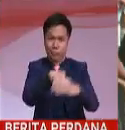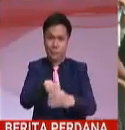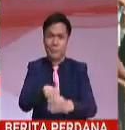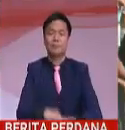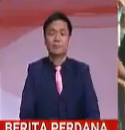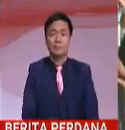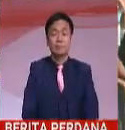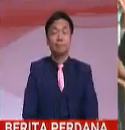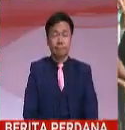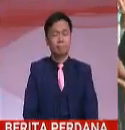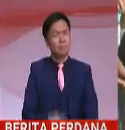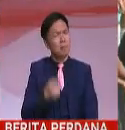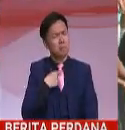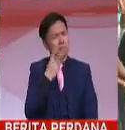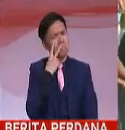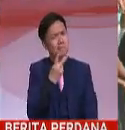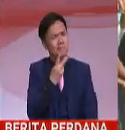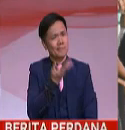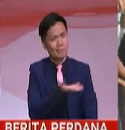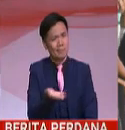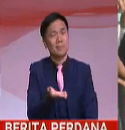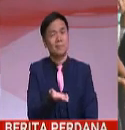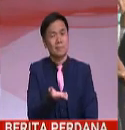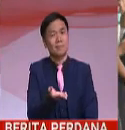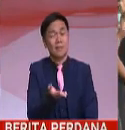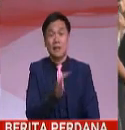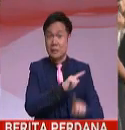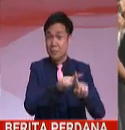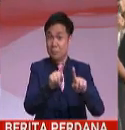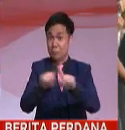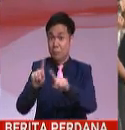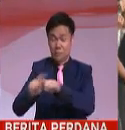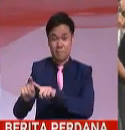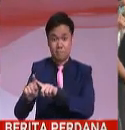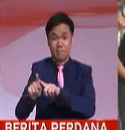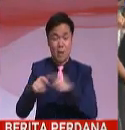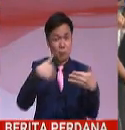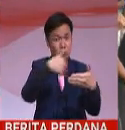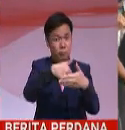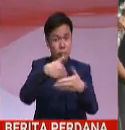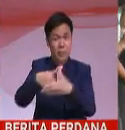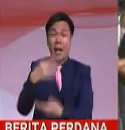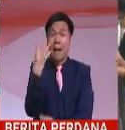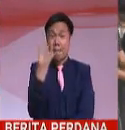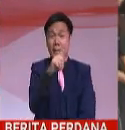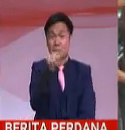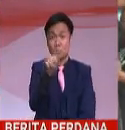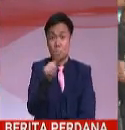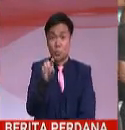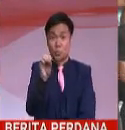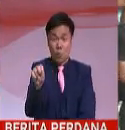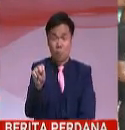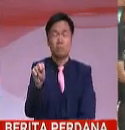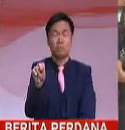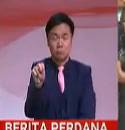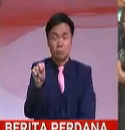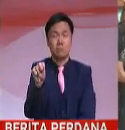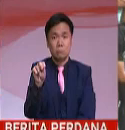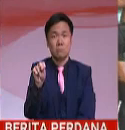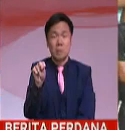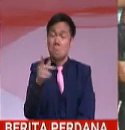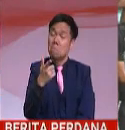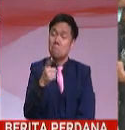Dalam kacamata kita, saya rasa semua posisi yang diberikan oleh empat zon yang telah saya lalui ianya